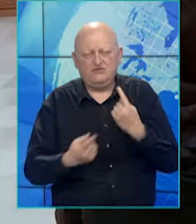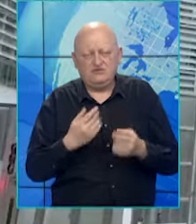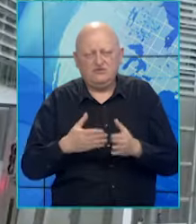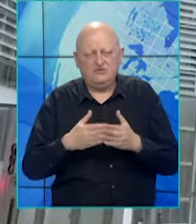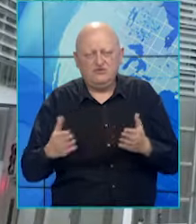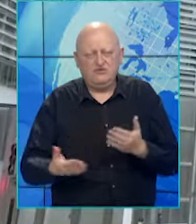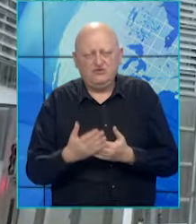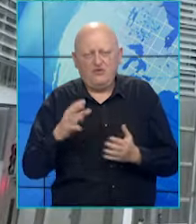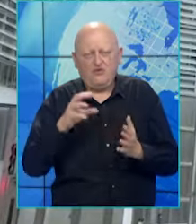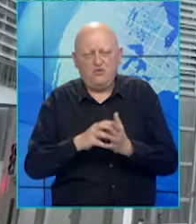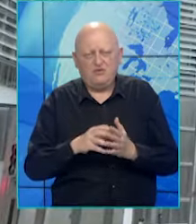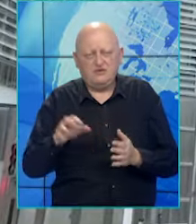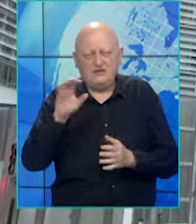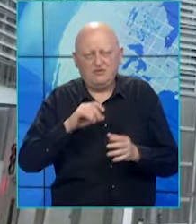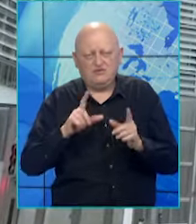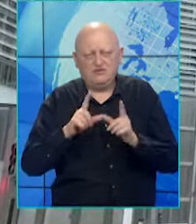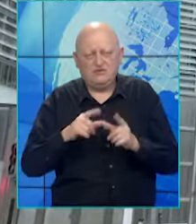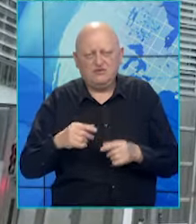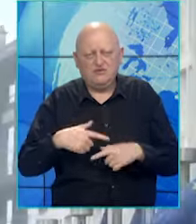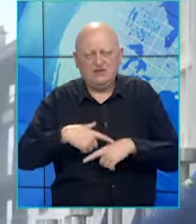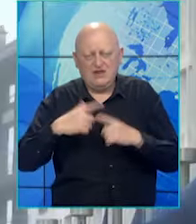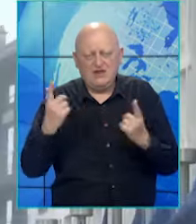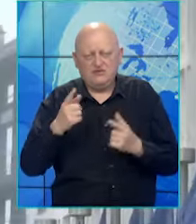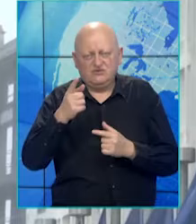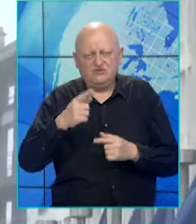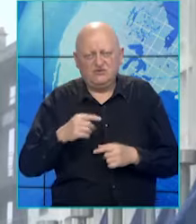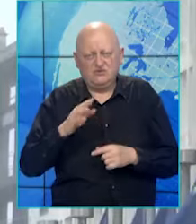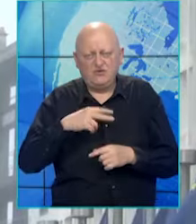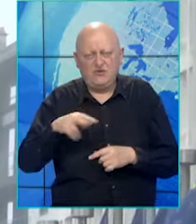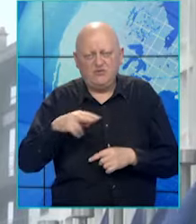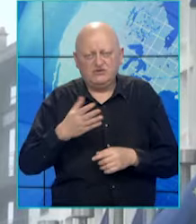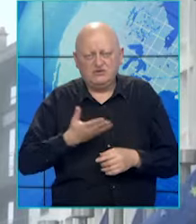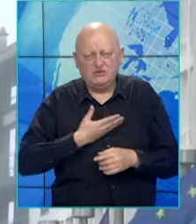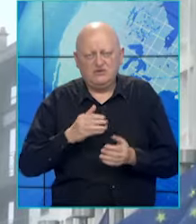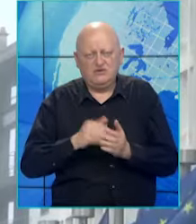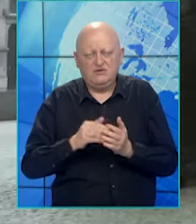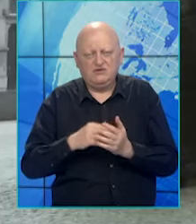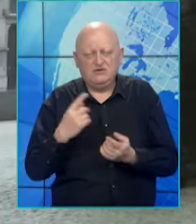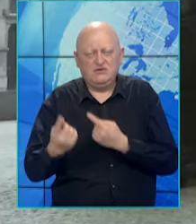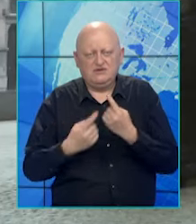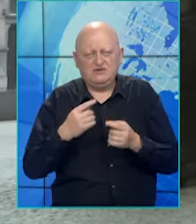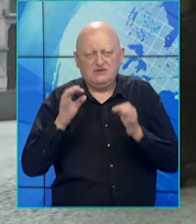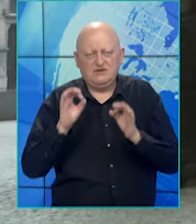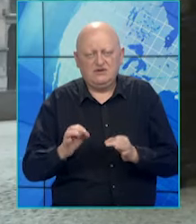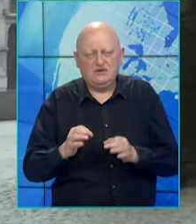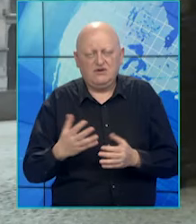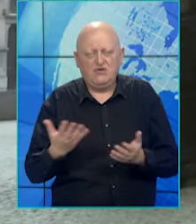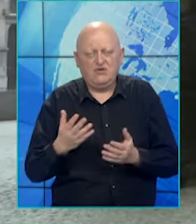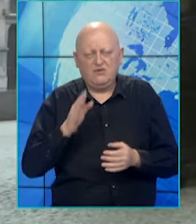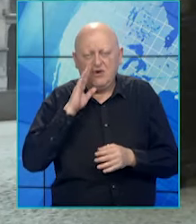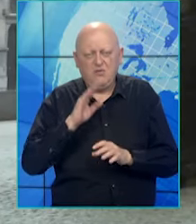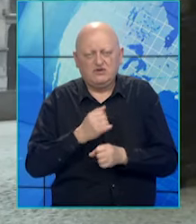i otvoriti novo poglavlje s Evropskom unijom. A jasno je i da je to obostrana dobiti potreba zbog stabilnosti i sigurnosti,